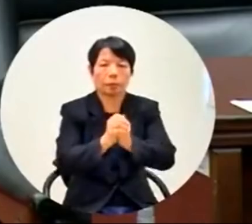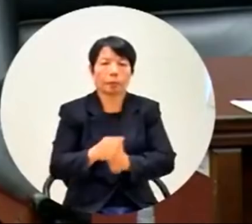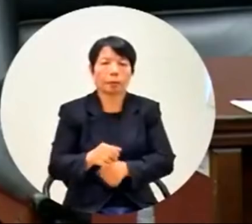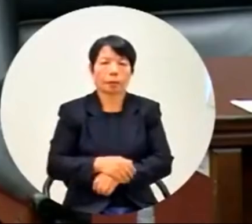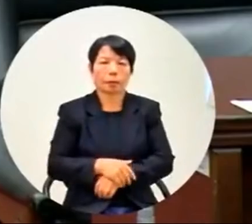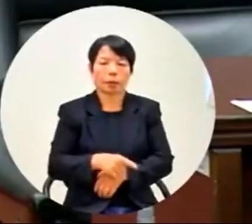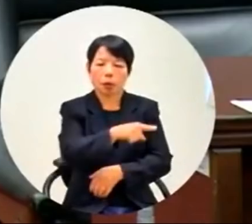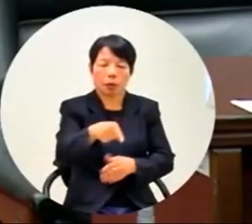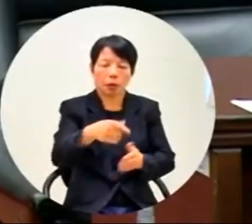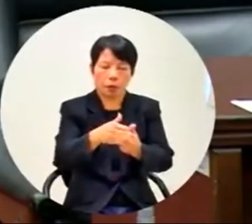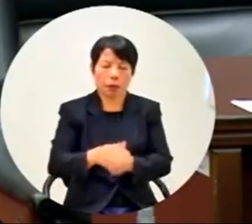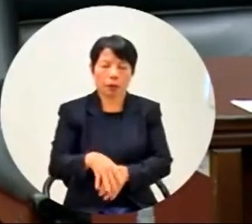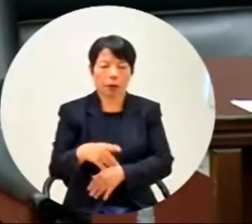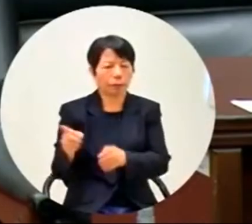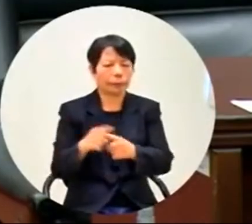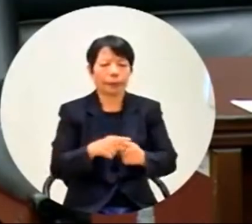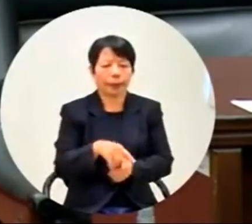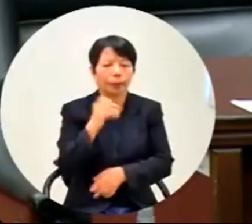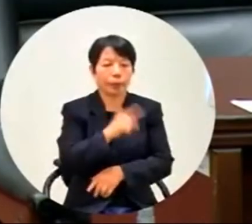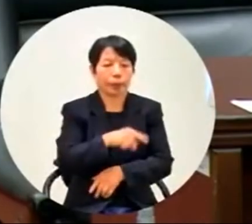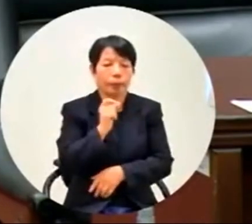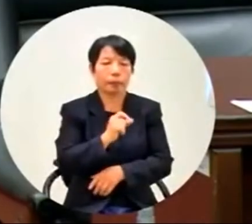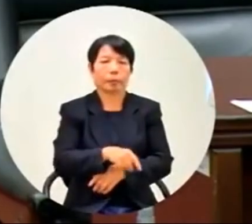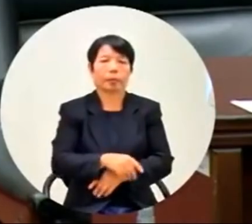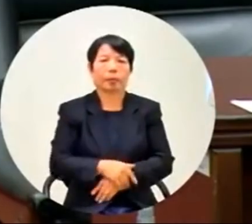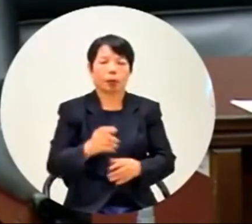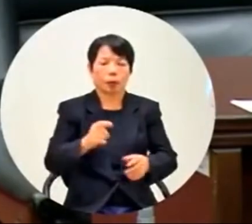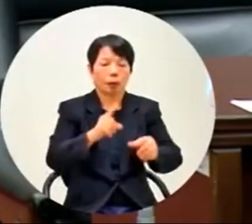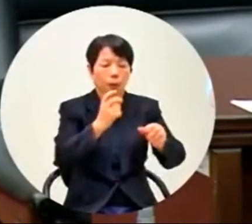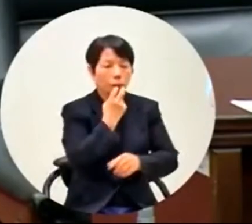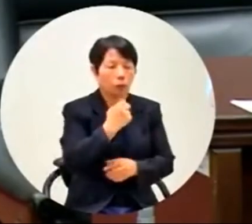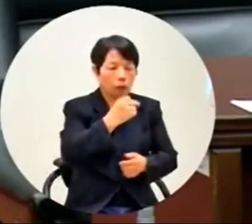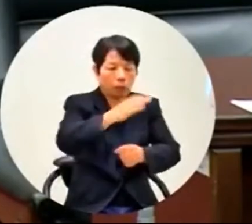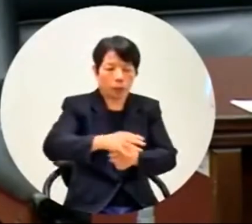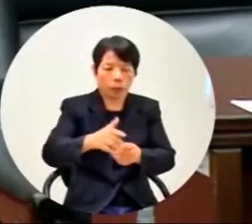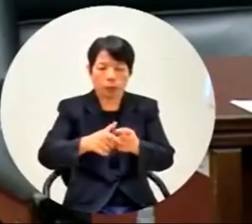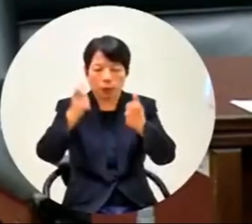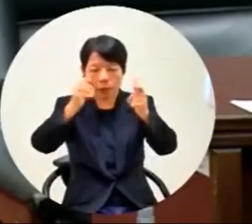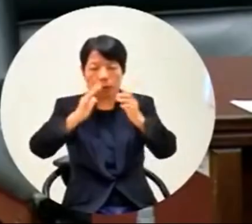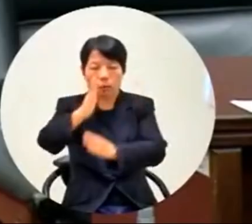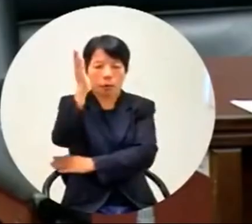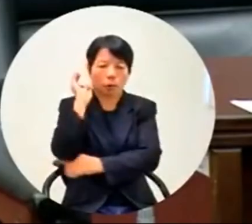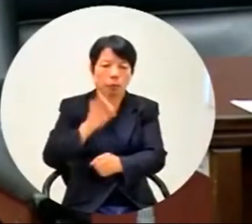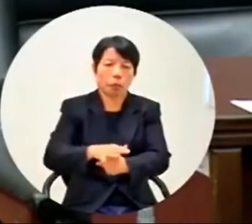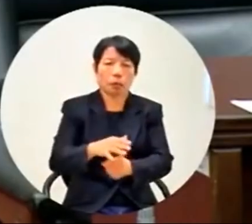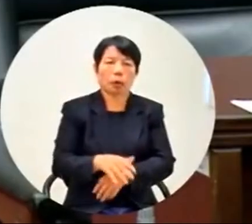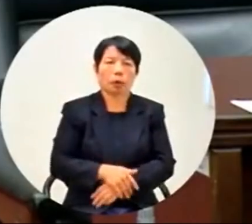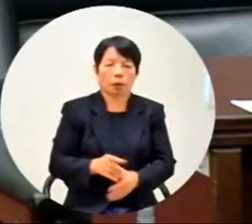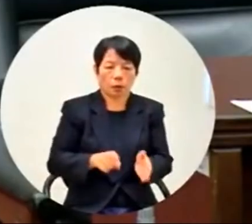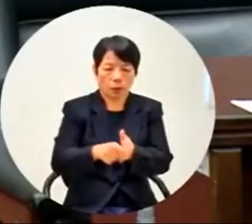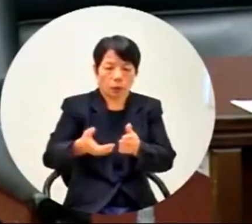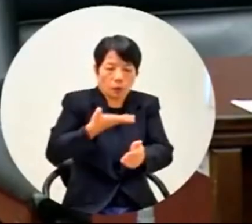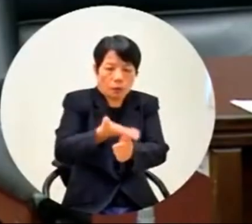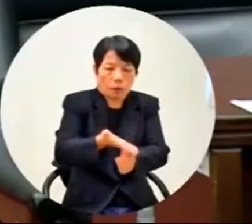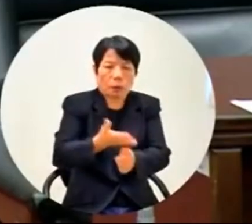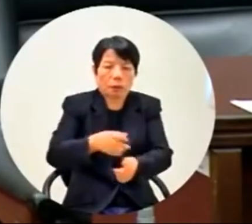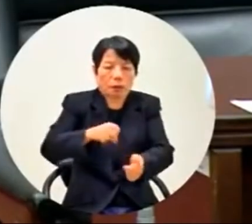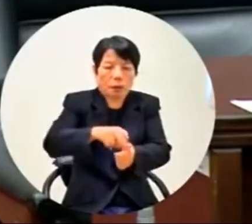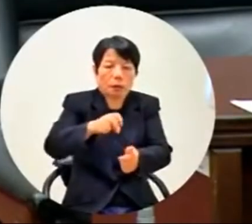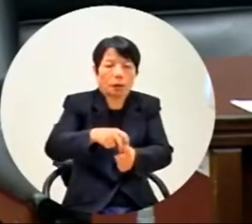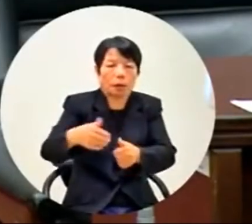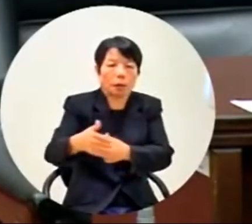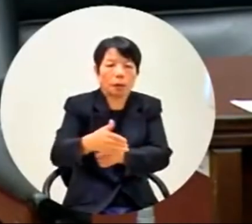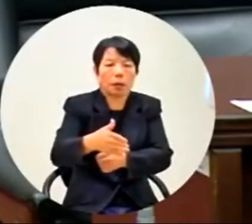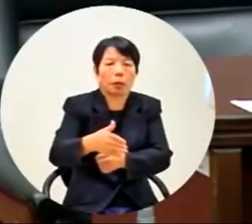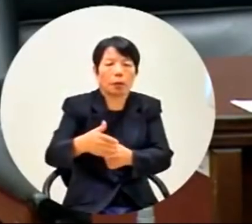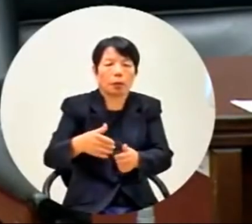齁，人可可能不爱来看啦。现在我们中央补助跟地方补助都好像没有直接到养殖户的补助，因为